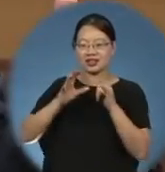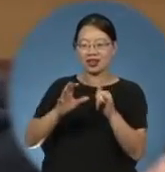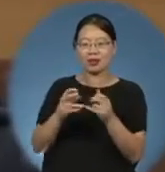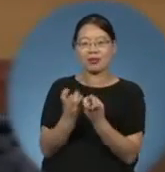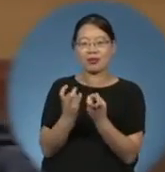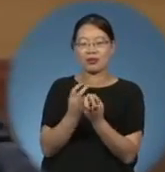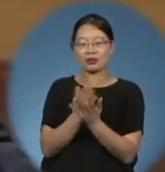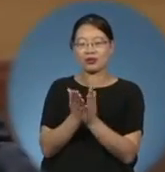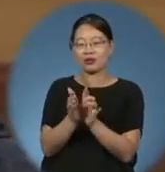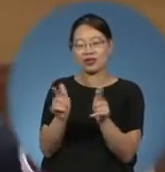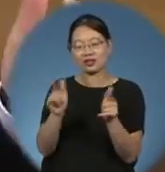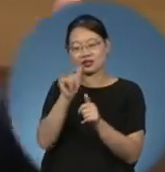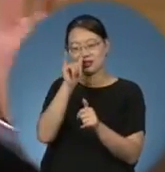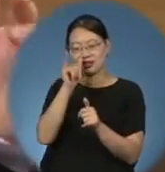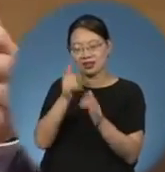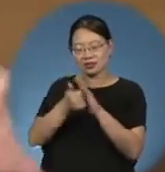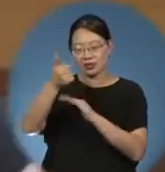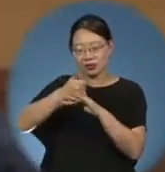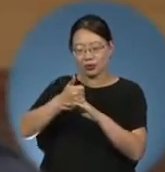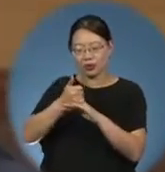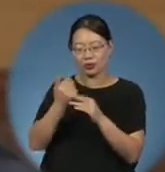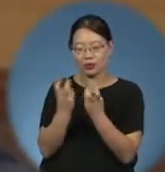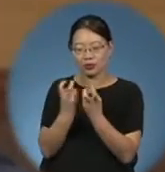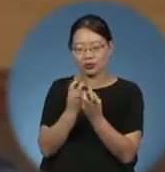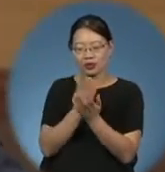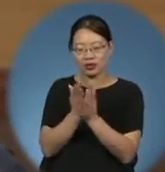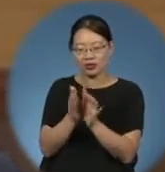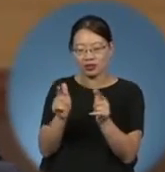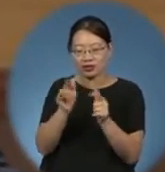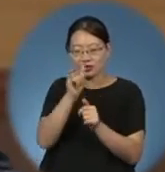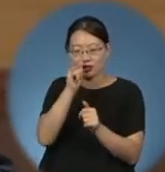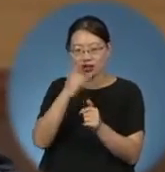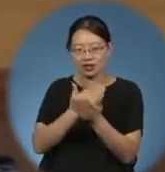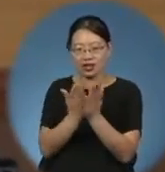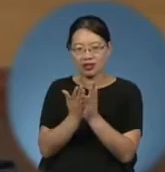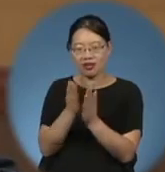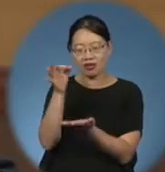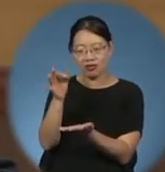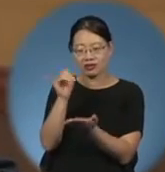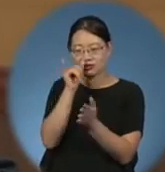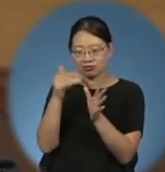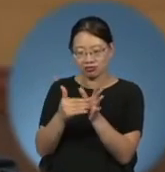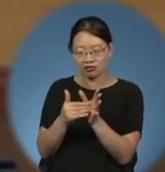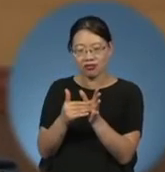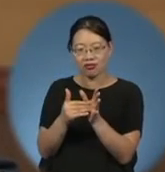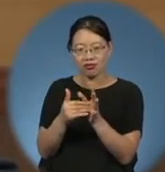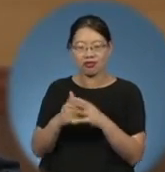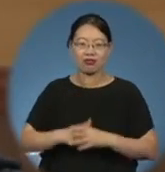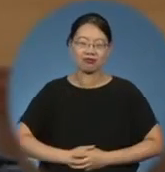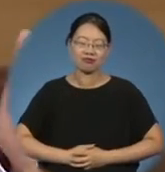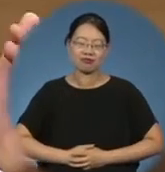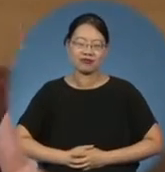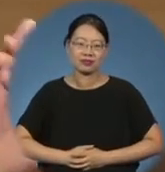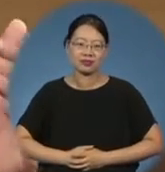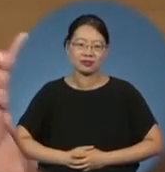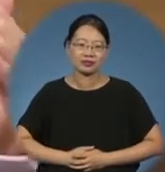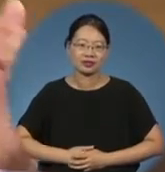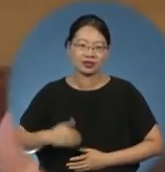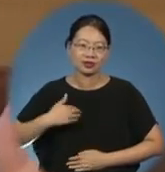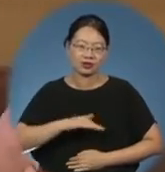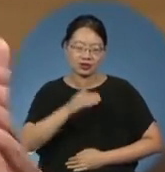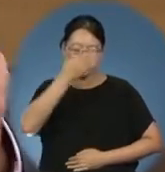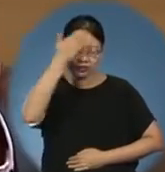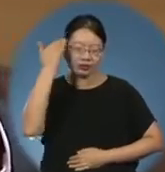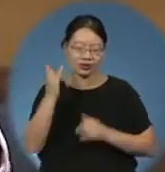방법이 여러가지 다 음 성공 방정식 또 여러가지 든 똑 다양한 가치가 있다 에 그래서 이걸 우리